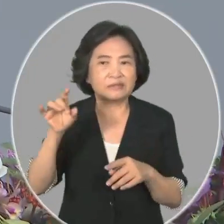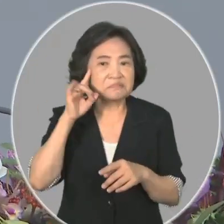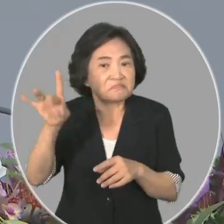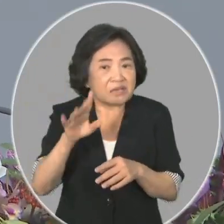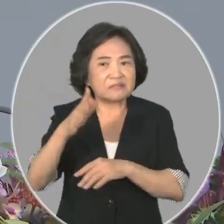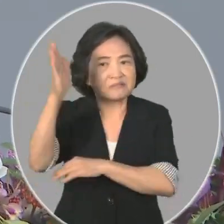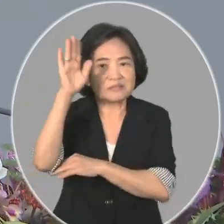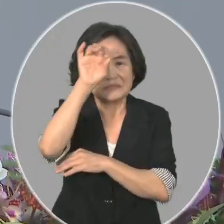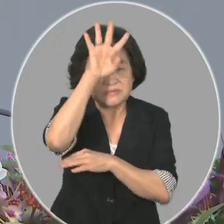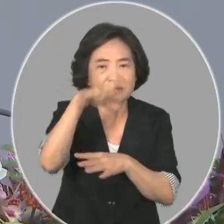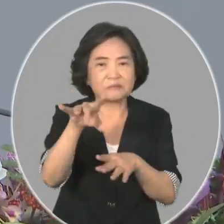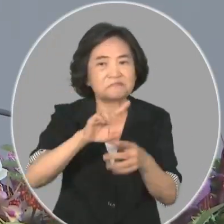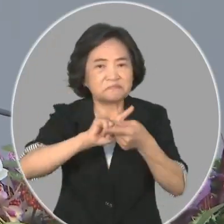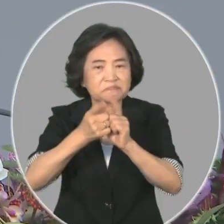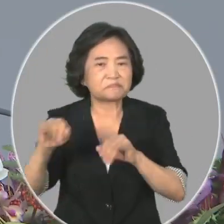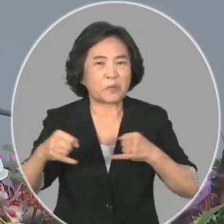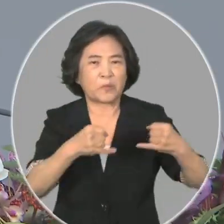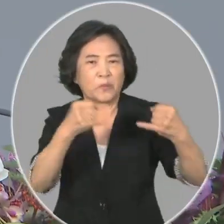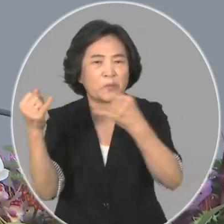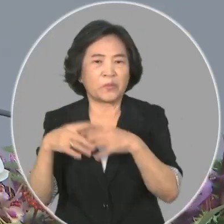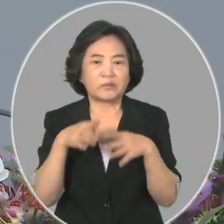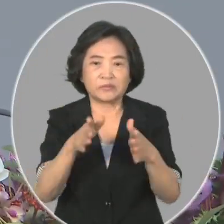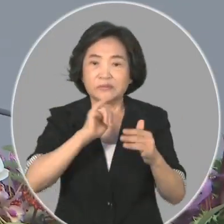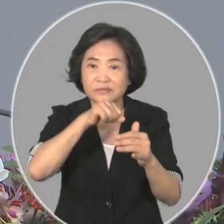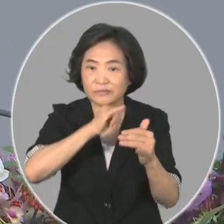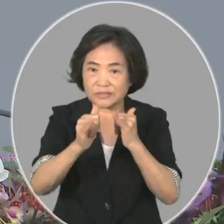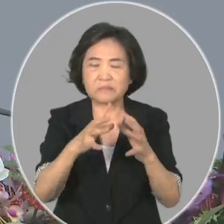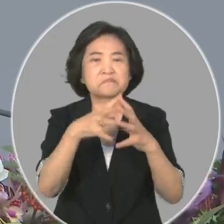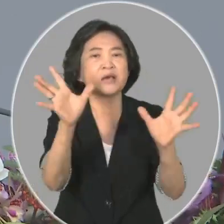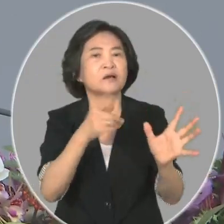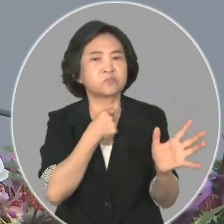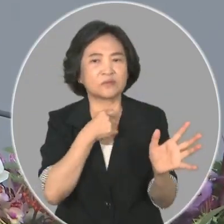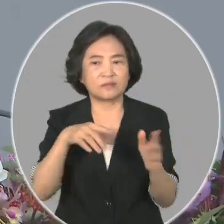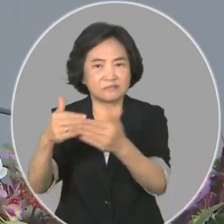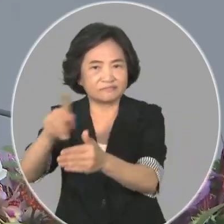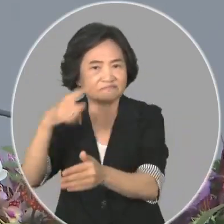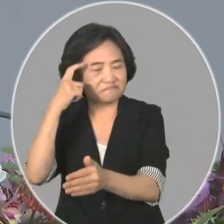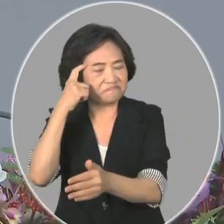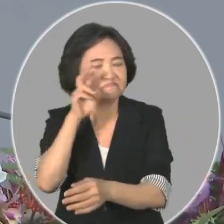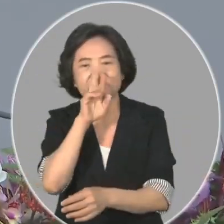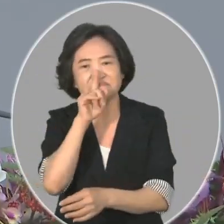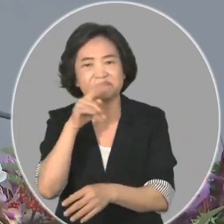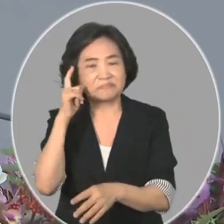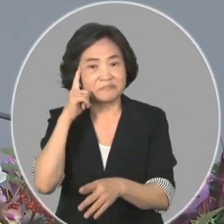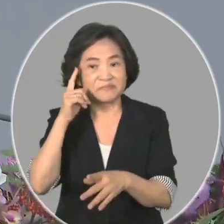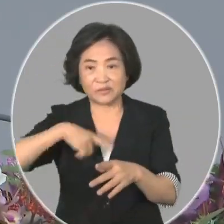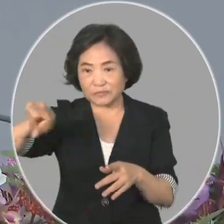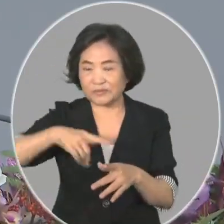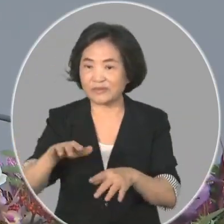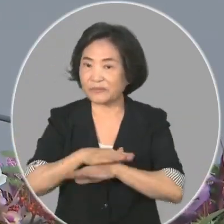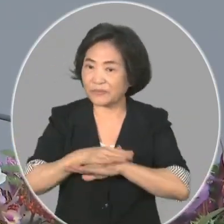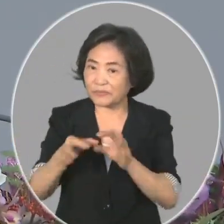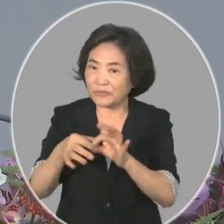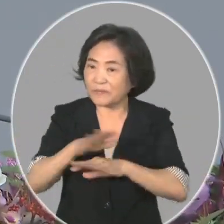烈竞争来分化台湾社会。这样的思维和做法无助于两岸关系，